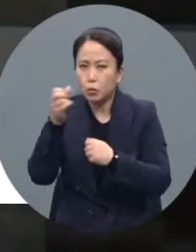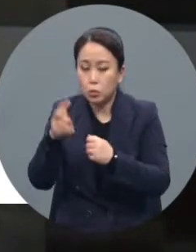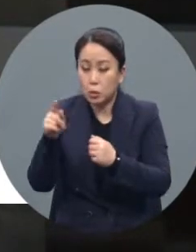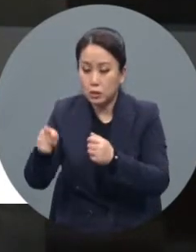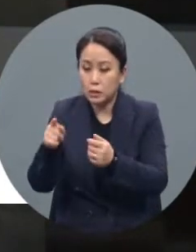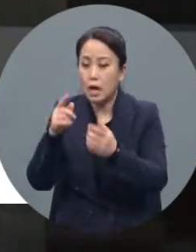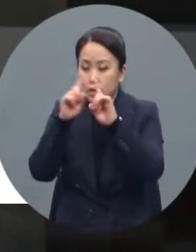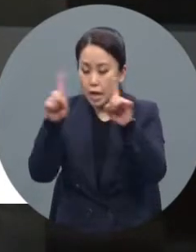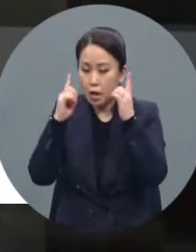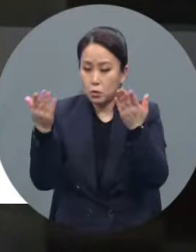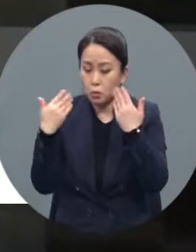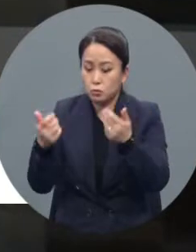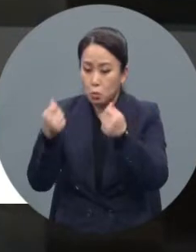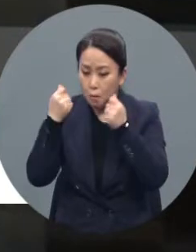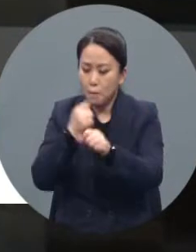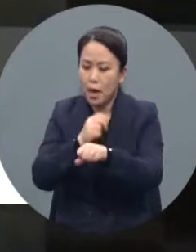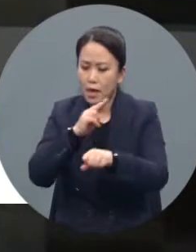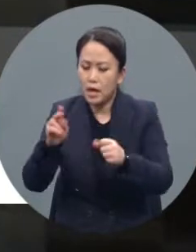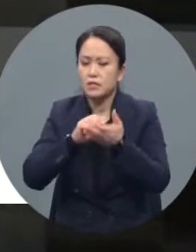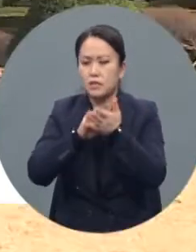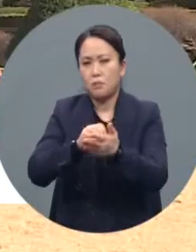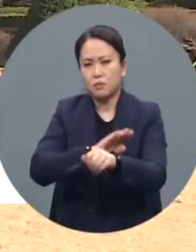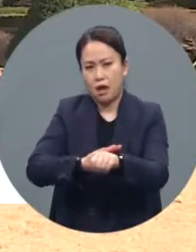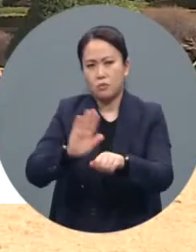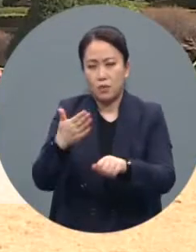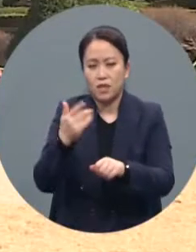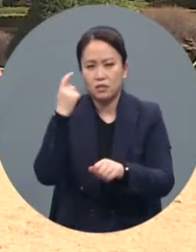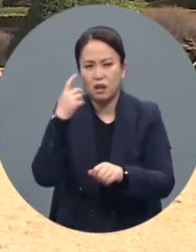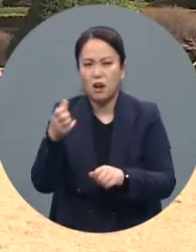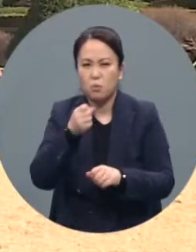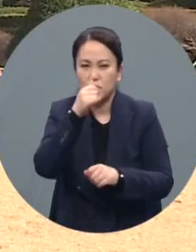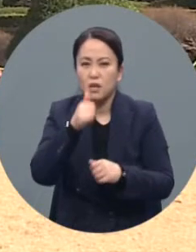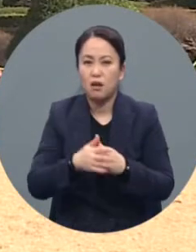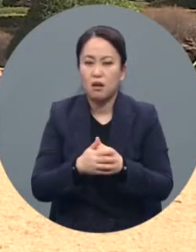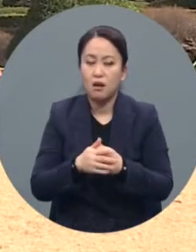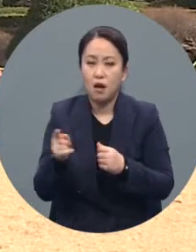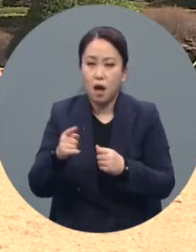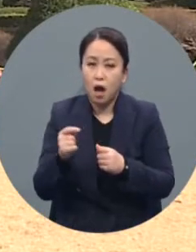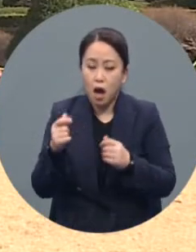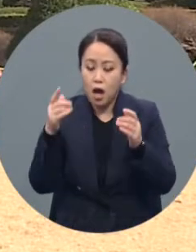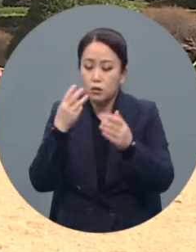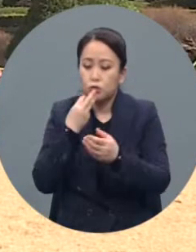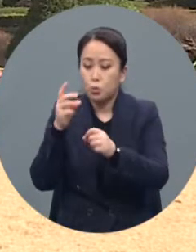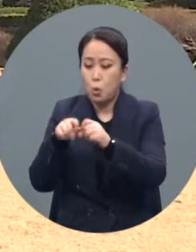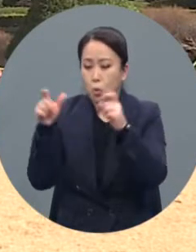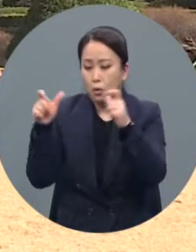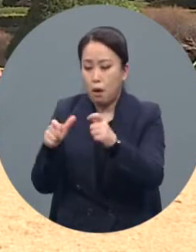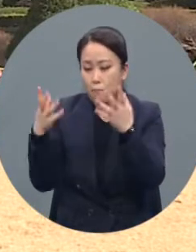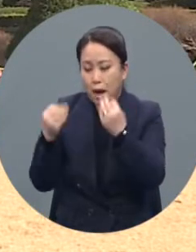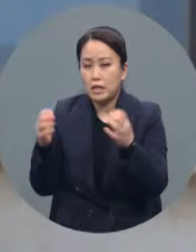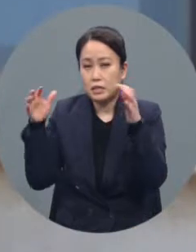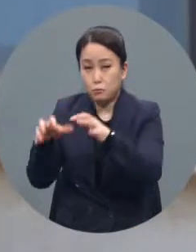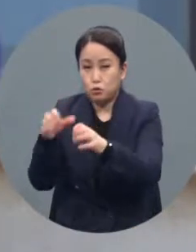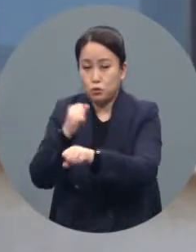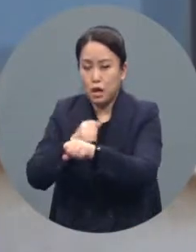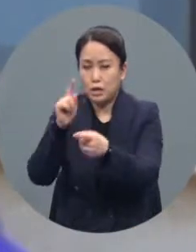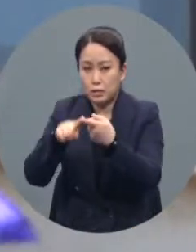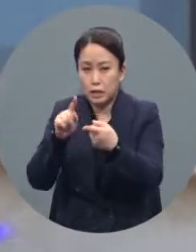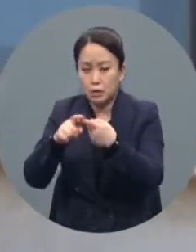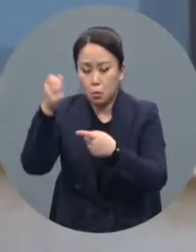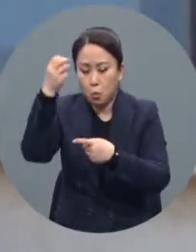더 좋은 역할을 할 수 있다 생각하고요. 급속히 진행된 수도권 집중은 고3 수험생들의